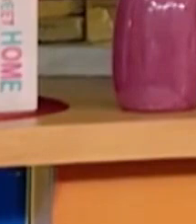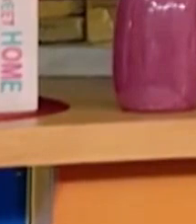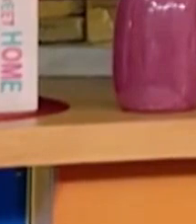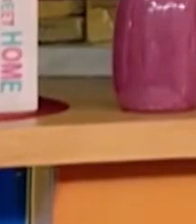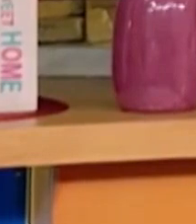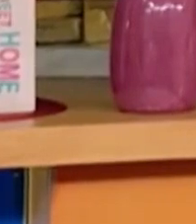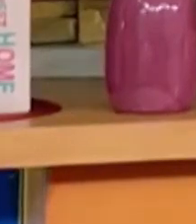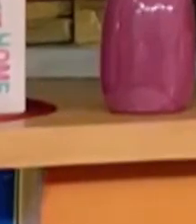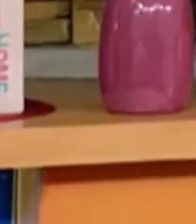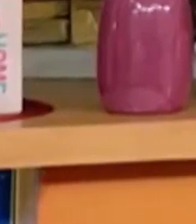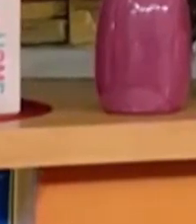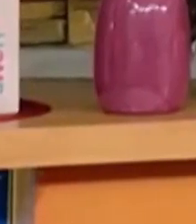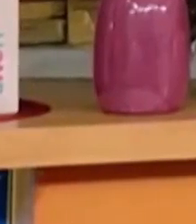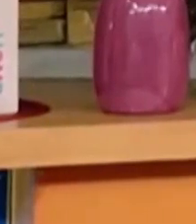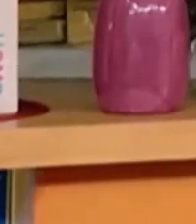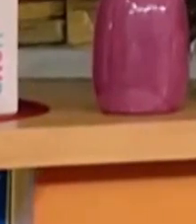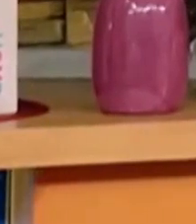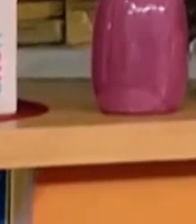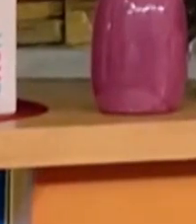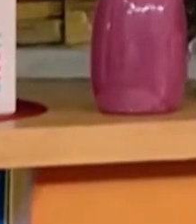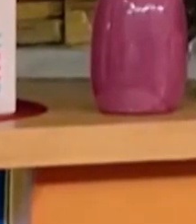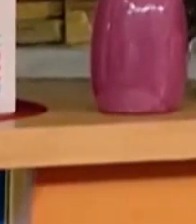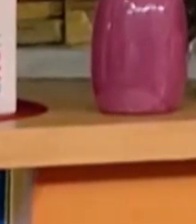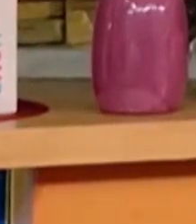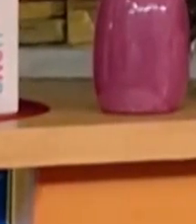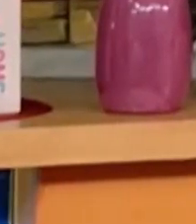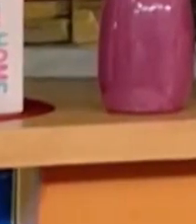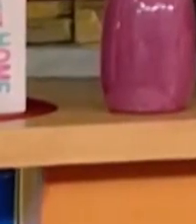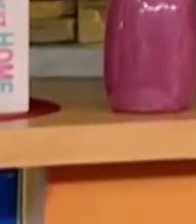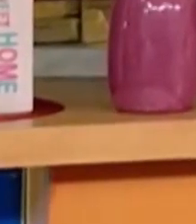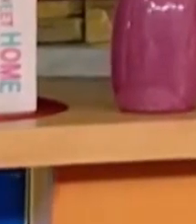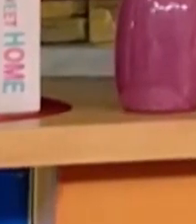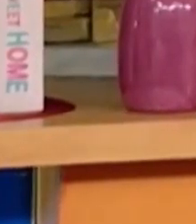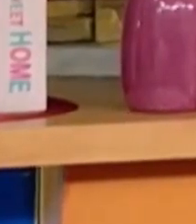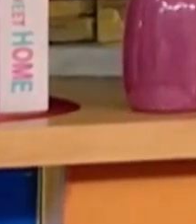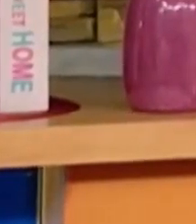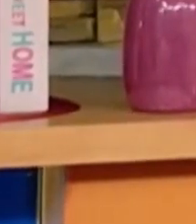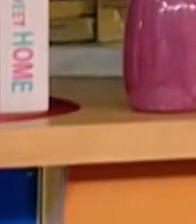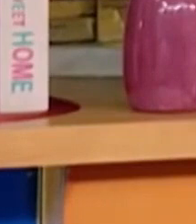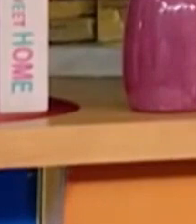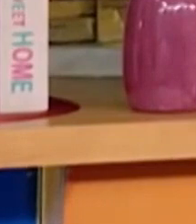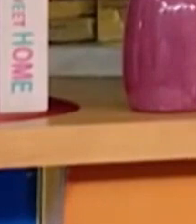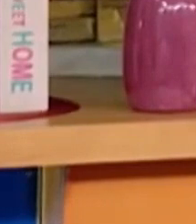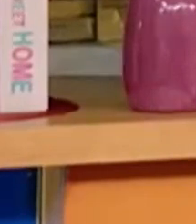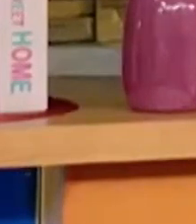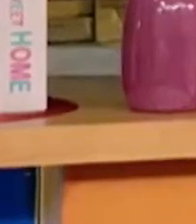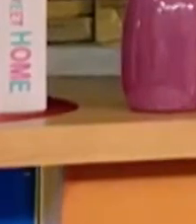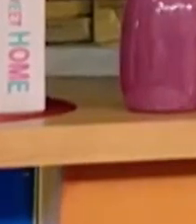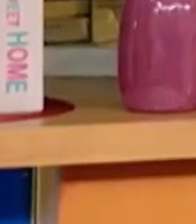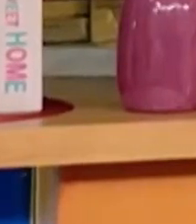I-click lang ang subscribe button. At sa mga kapuso abroad, maaari kaming masubaybayan